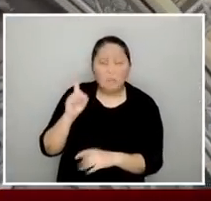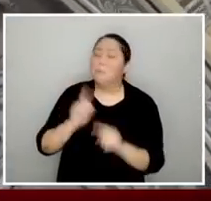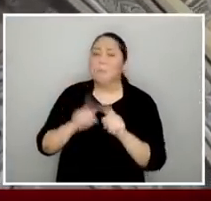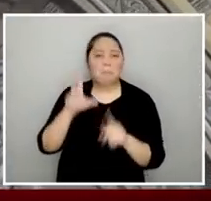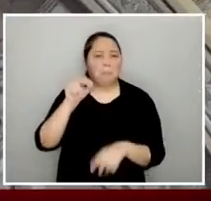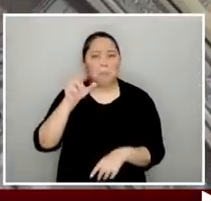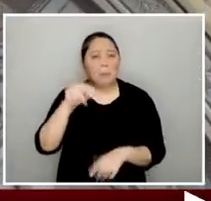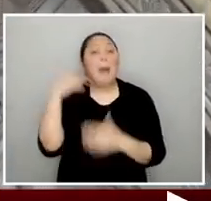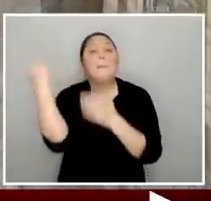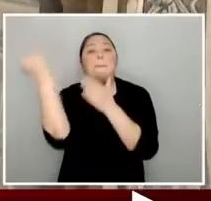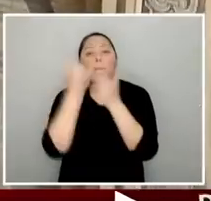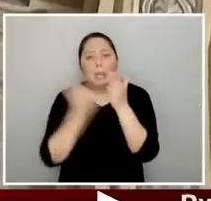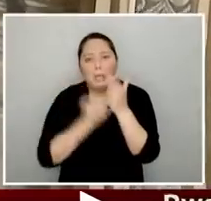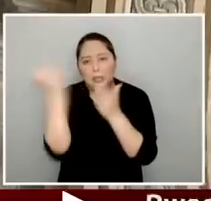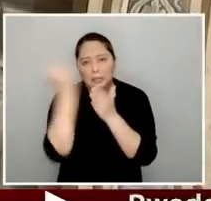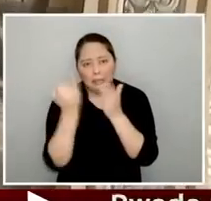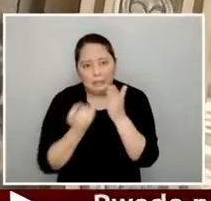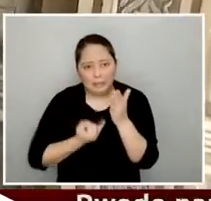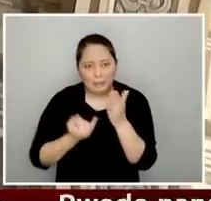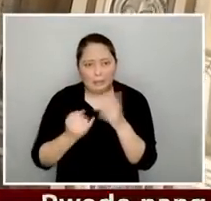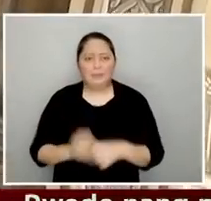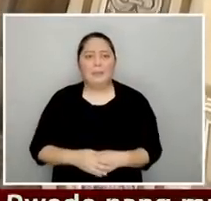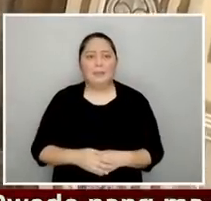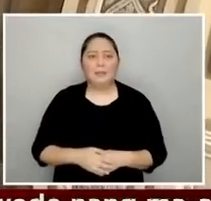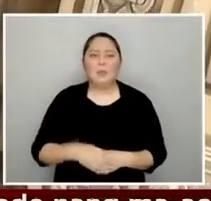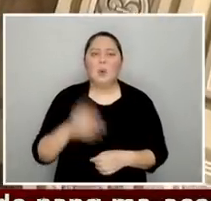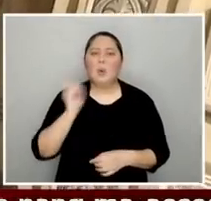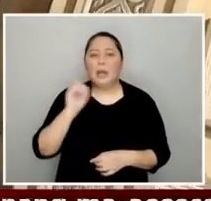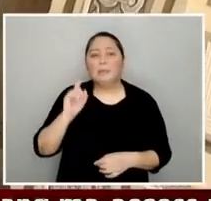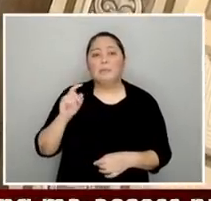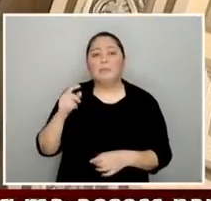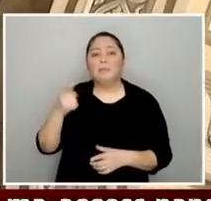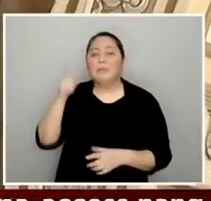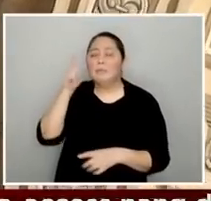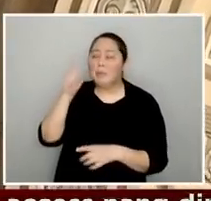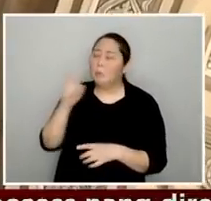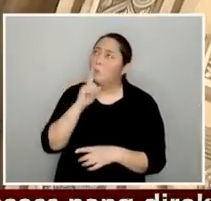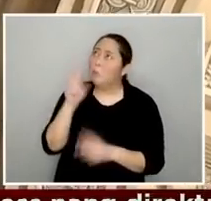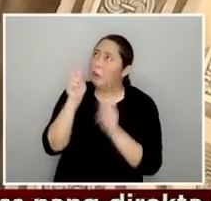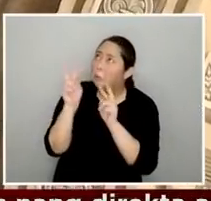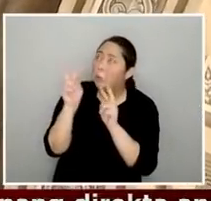ay trompe-l'oeil na ibig sabihin ay fool the eye.